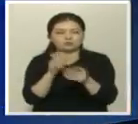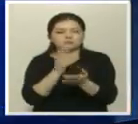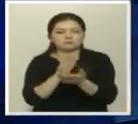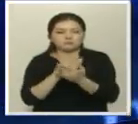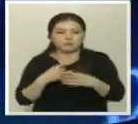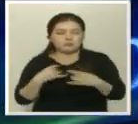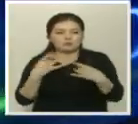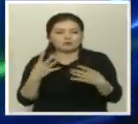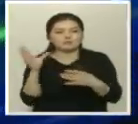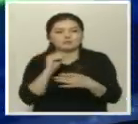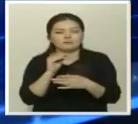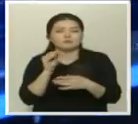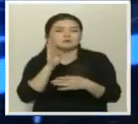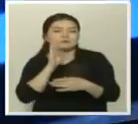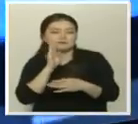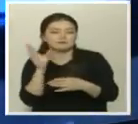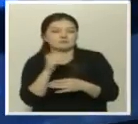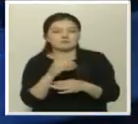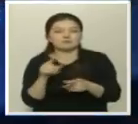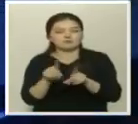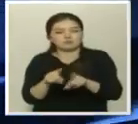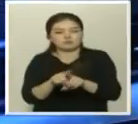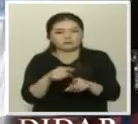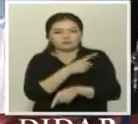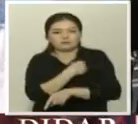аурухана қызметкерлері қатысып, өз өнерлерін көрсетті.